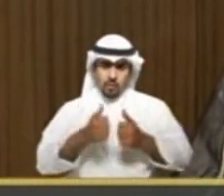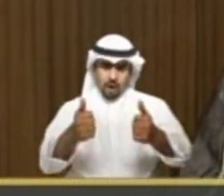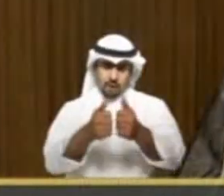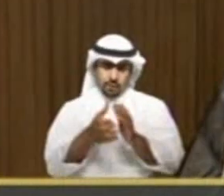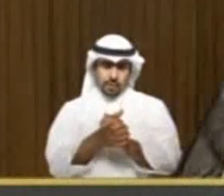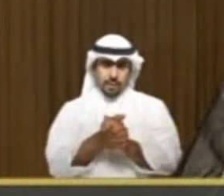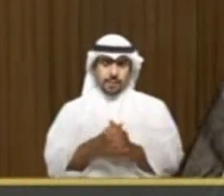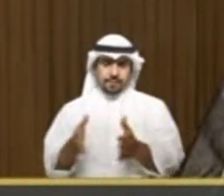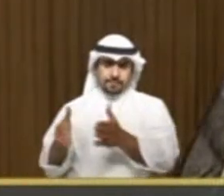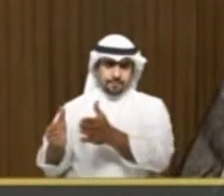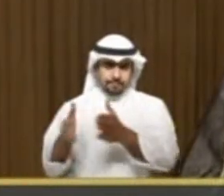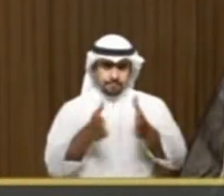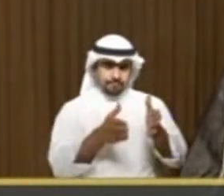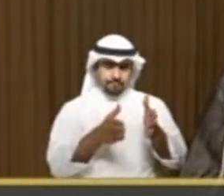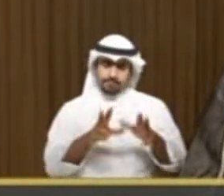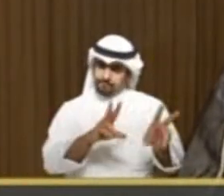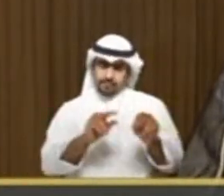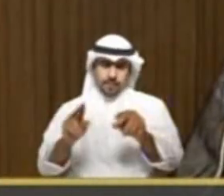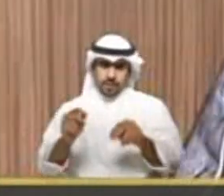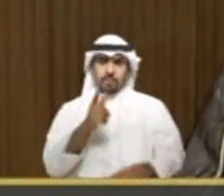مثل ما تفضل سعادة المستشار